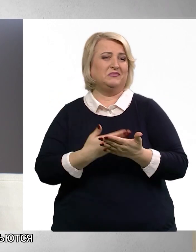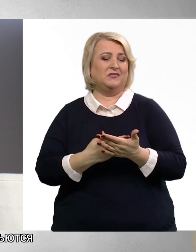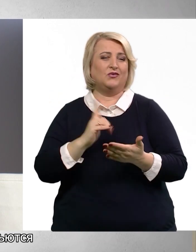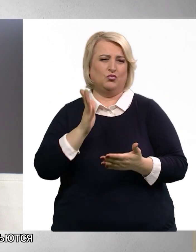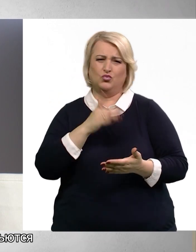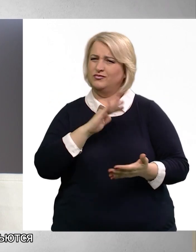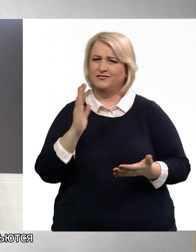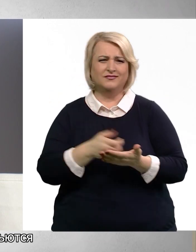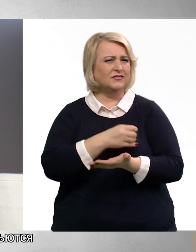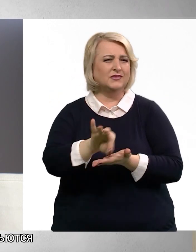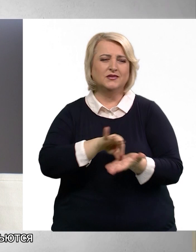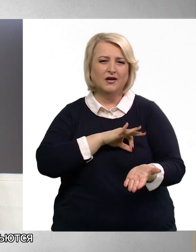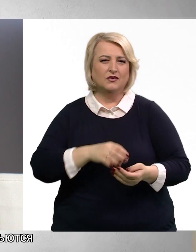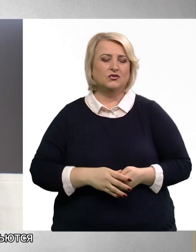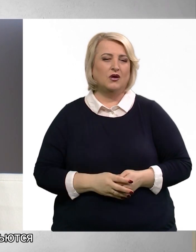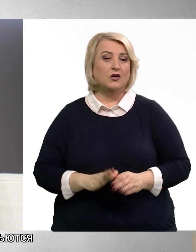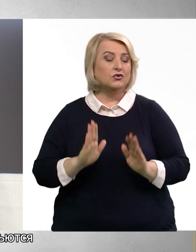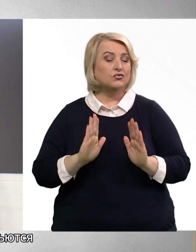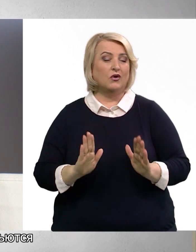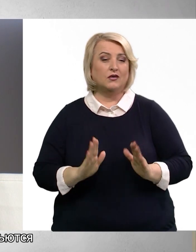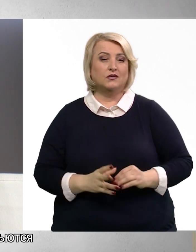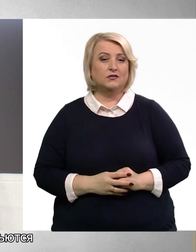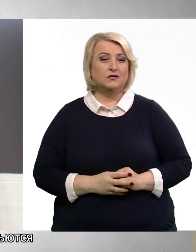vor avea succes imediat și doar